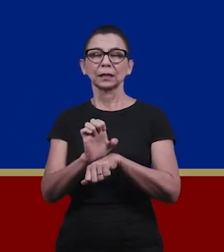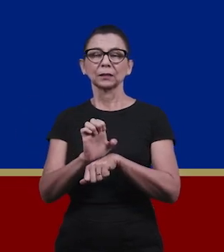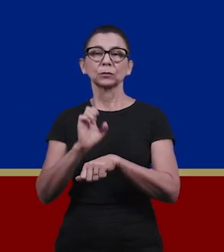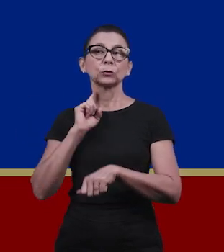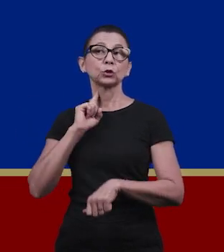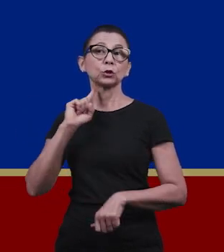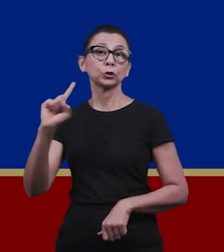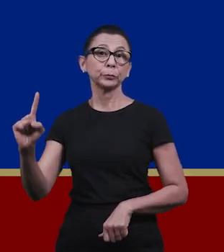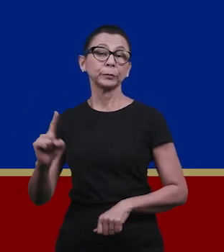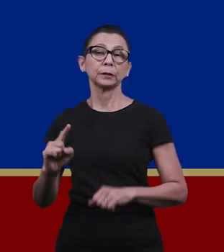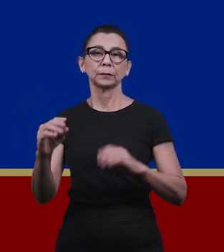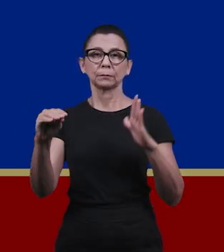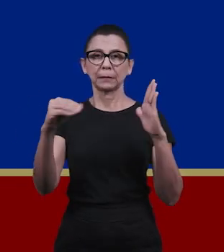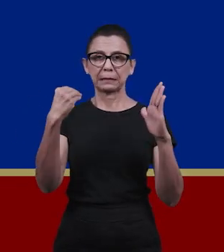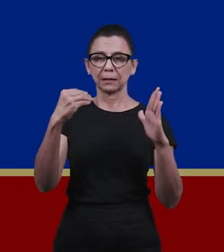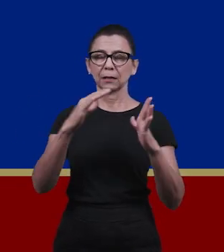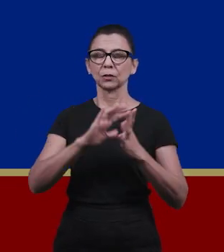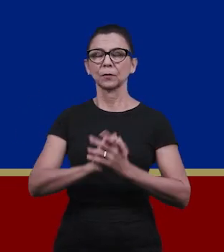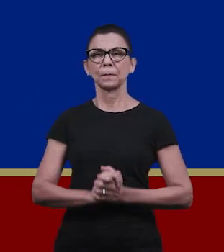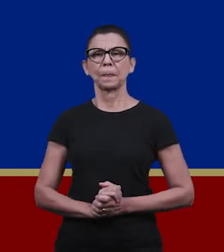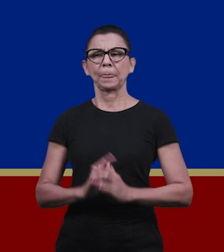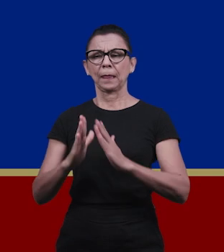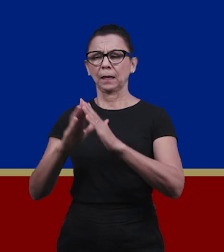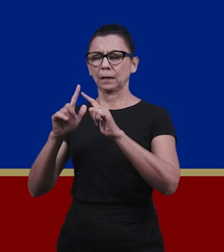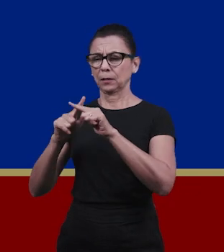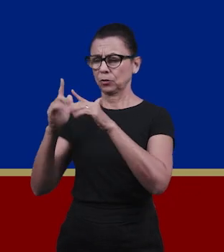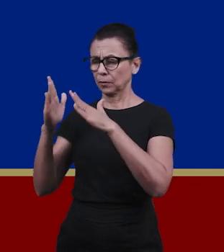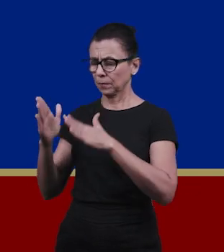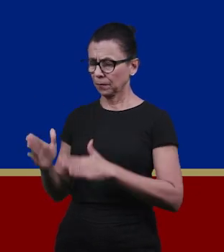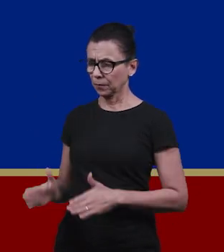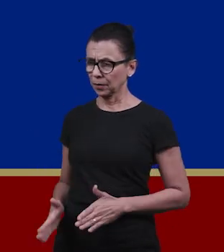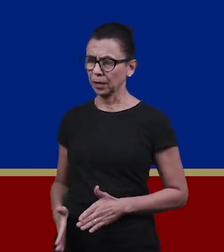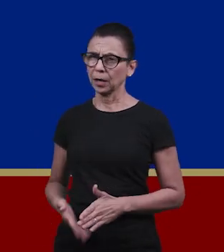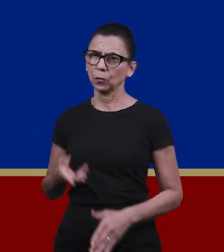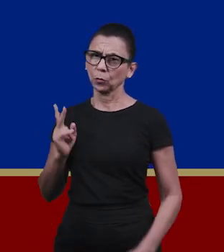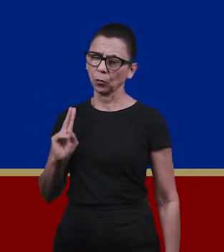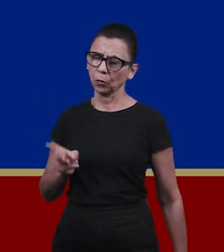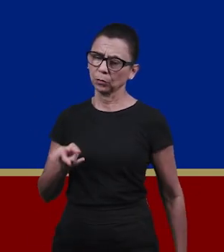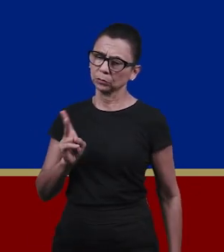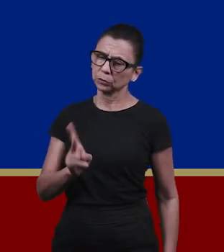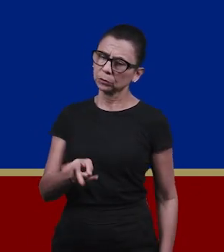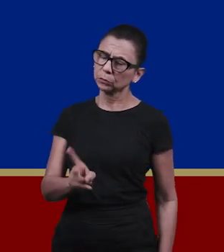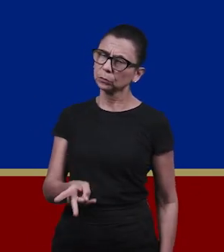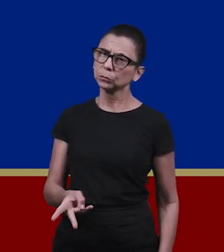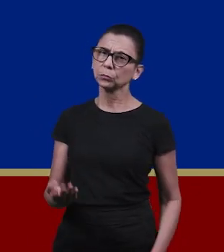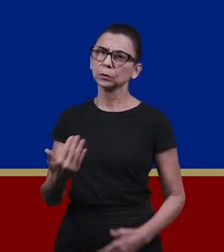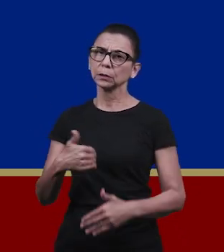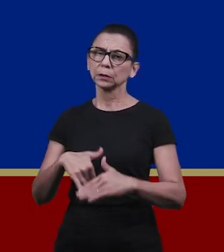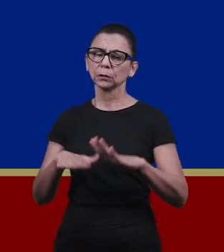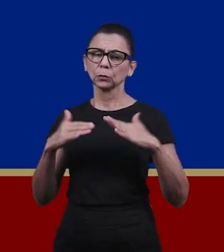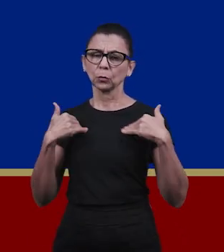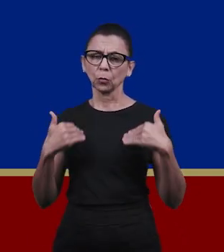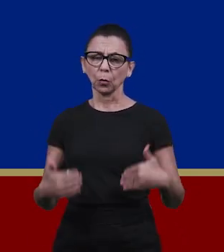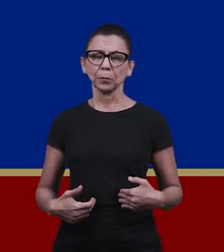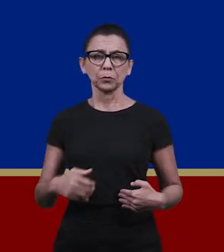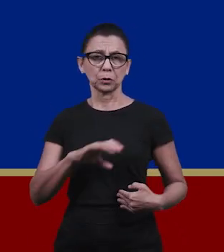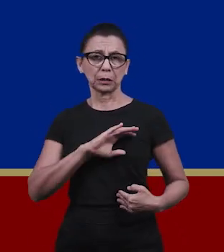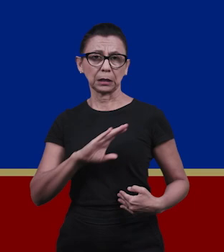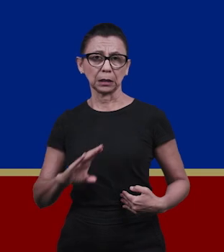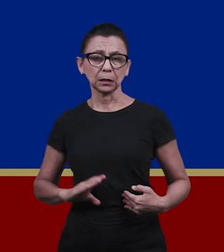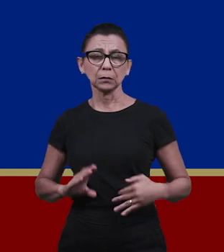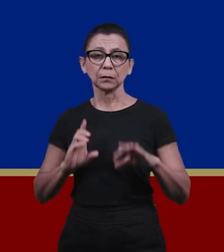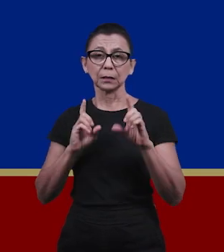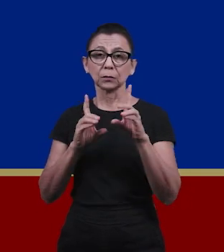пребывает в общении тела, в учении, в чистом учении Отца и в подготовке к